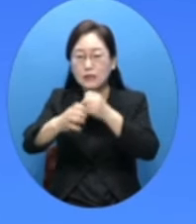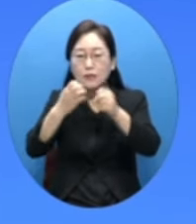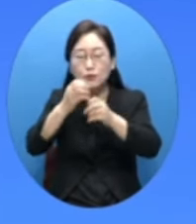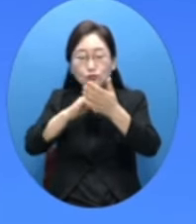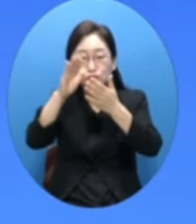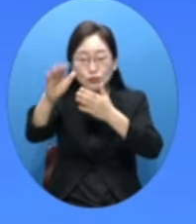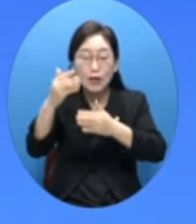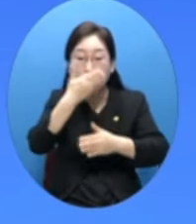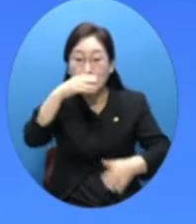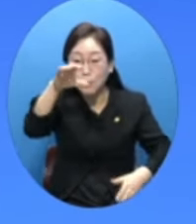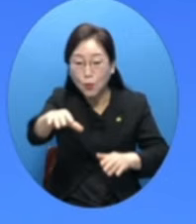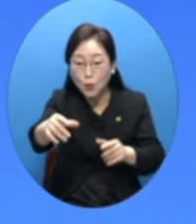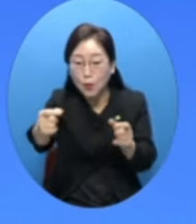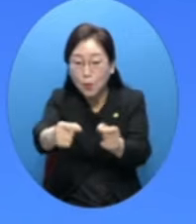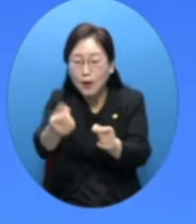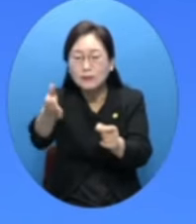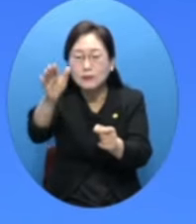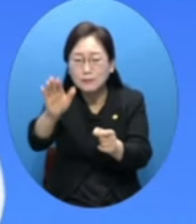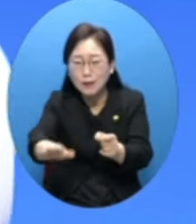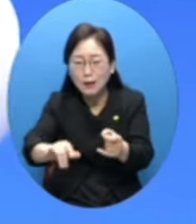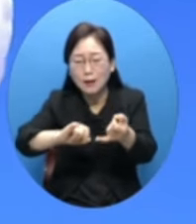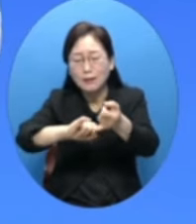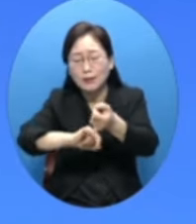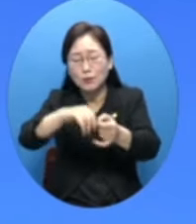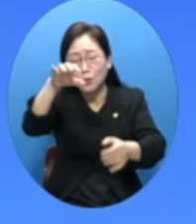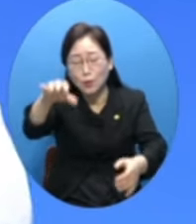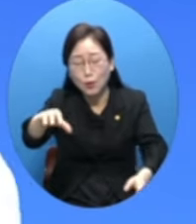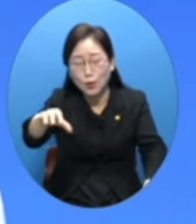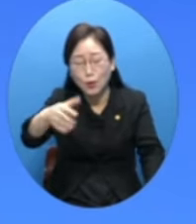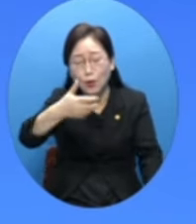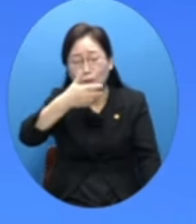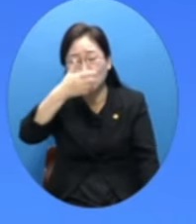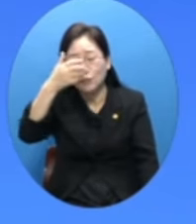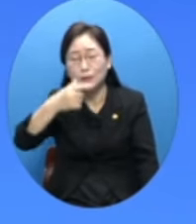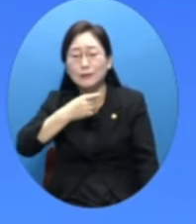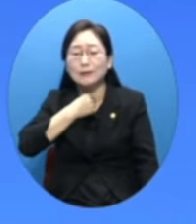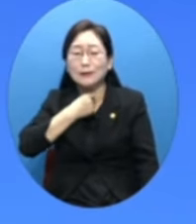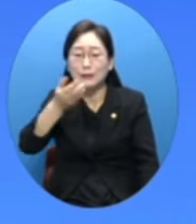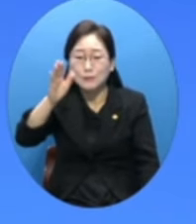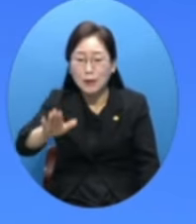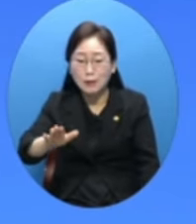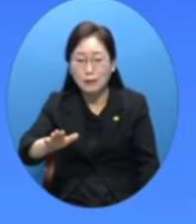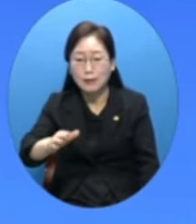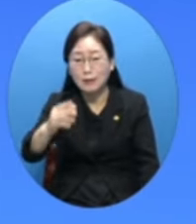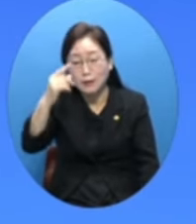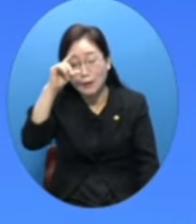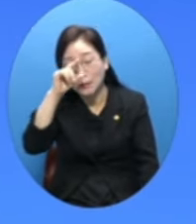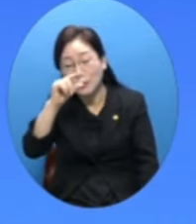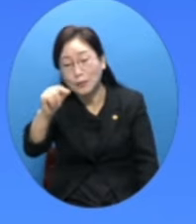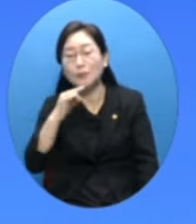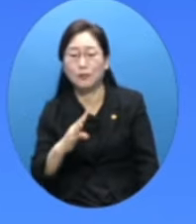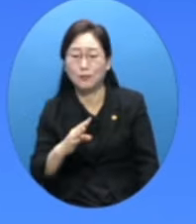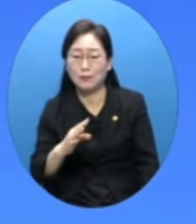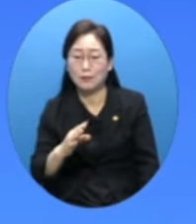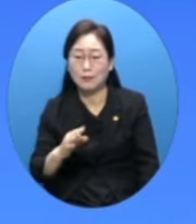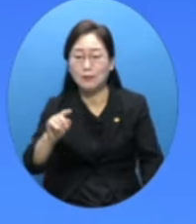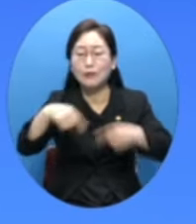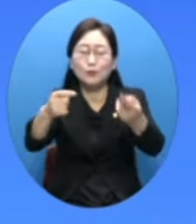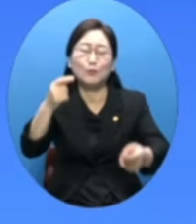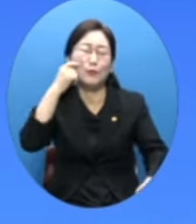약속의 땅 가나안, 꿈에도 그리는 가나안을 멀리서 바라만 보고 들어가지 못하고 후계자